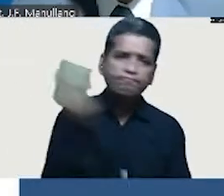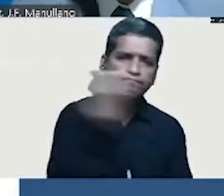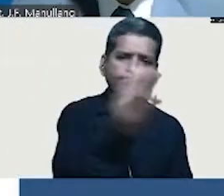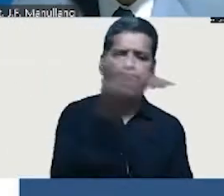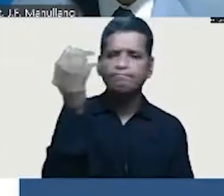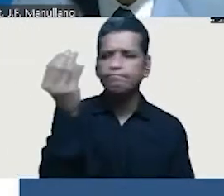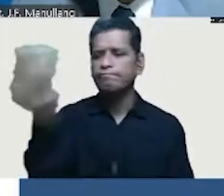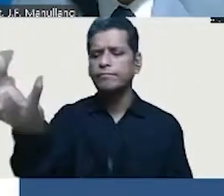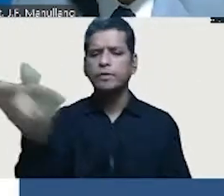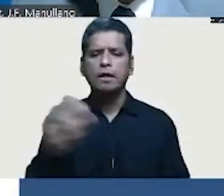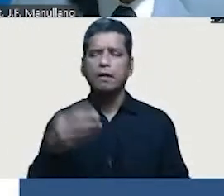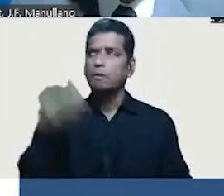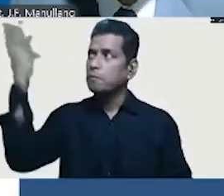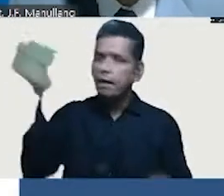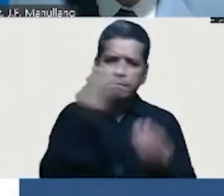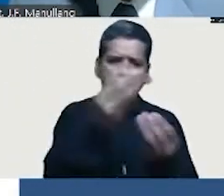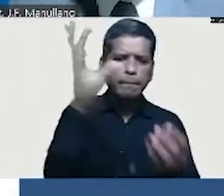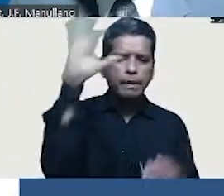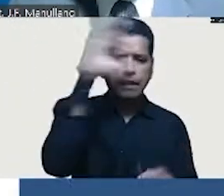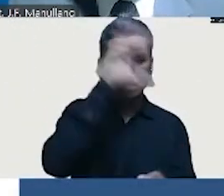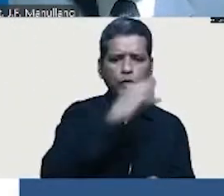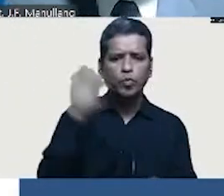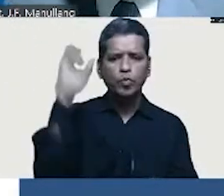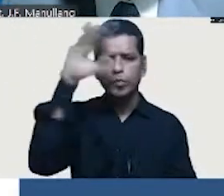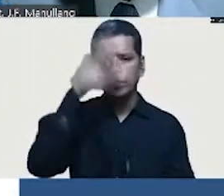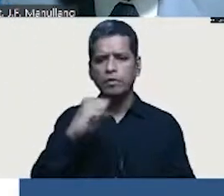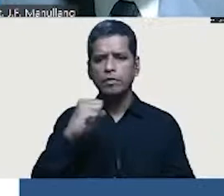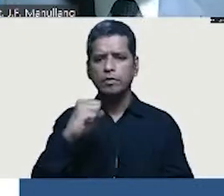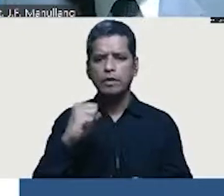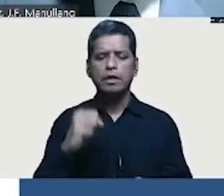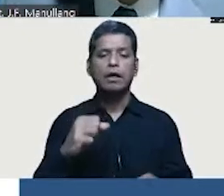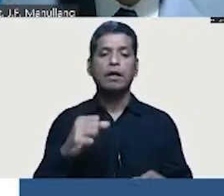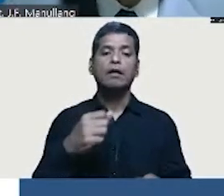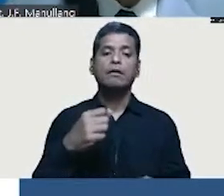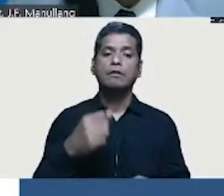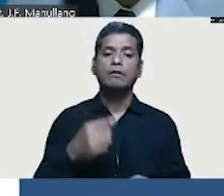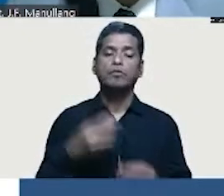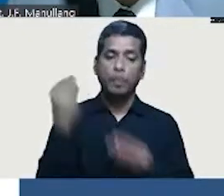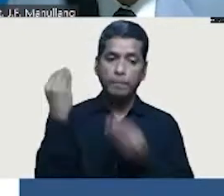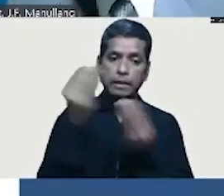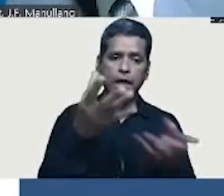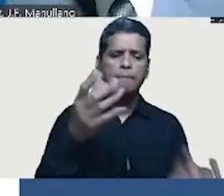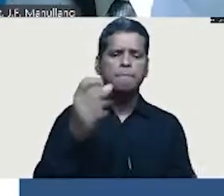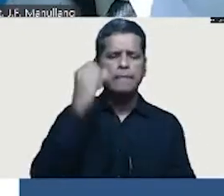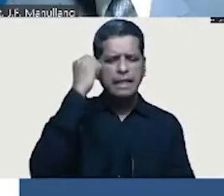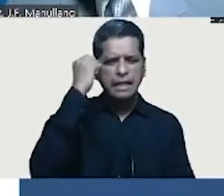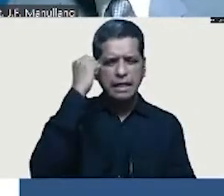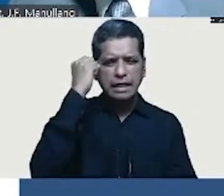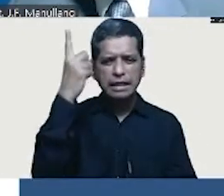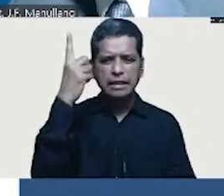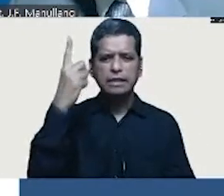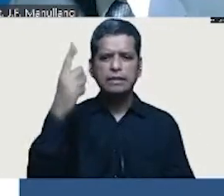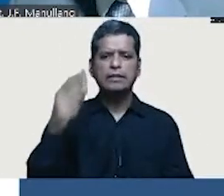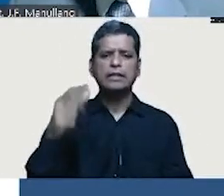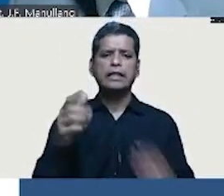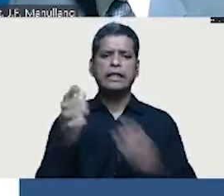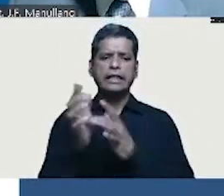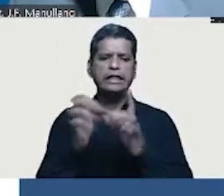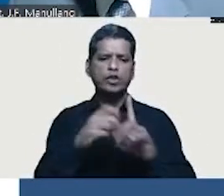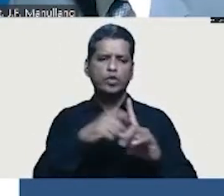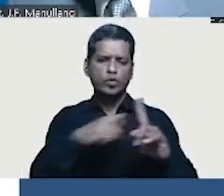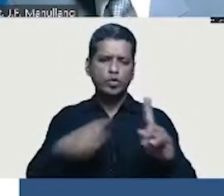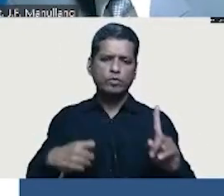macam pengetahuan tetapi tiganya menyaksikan Kristus diri fokuskanlah Kristus